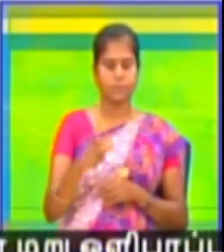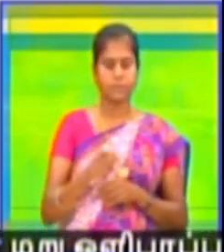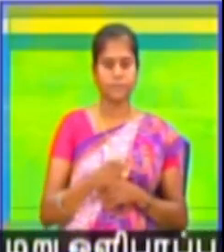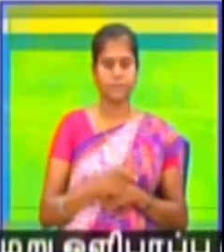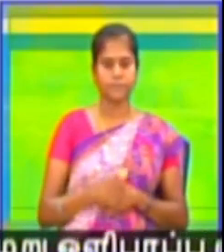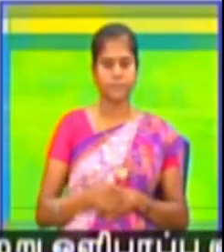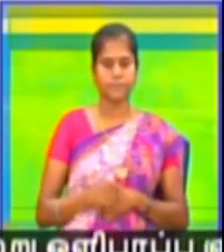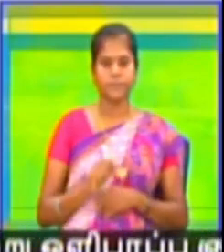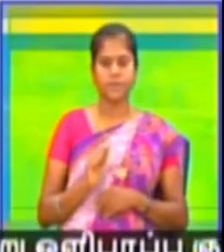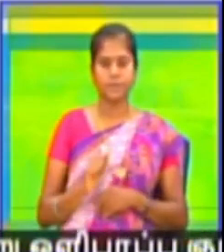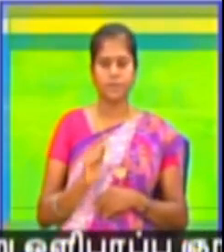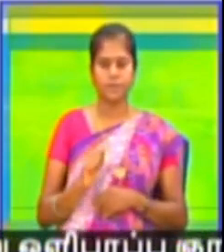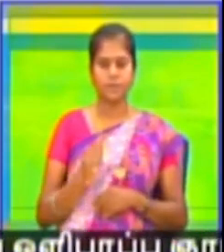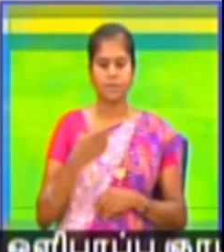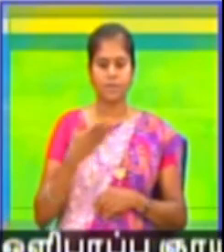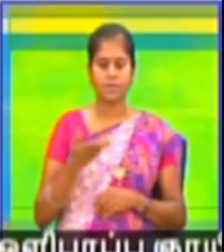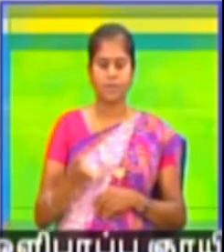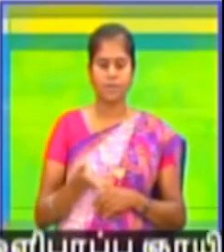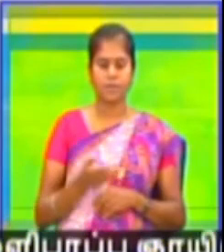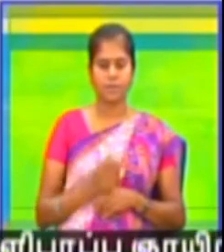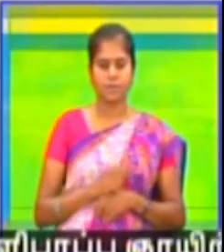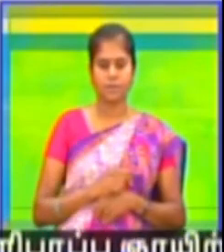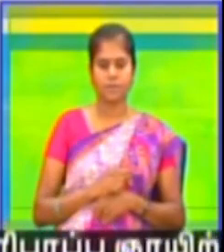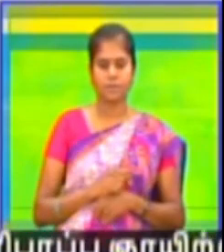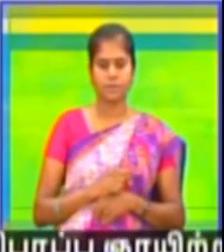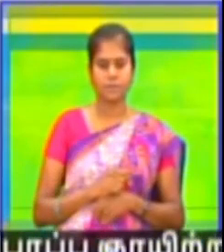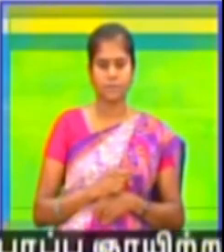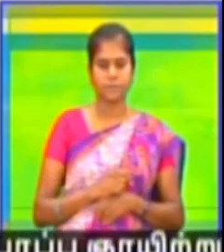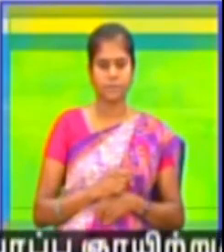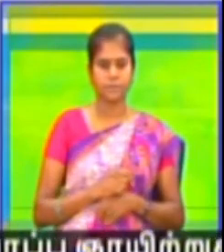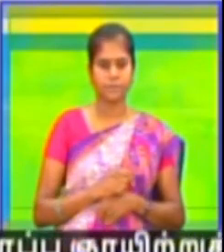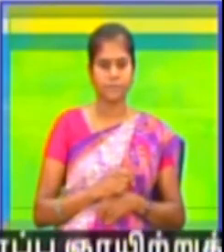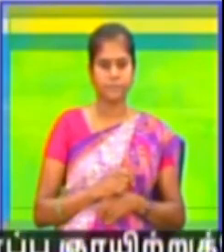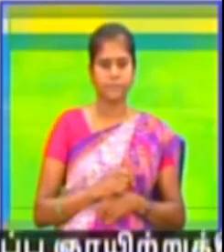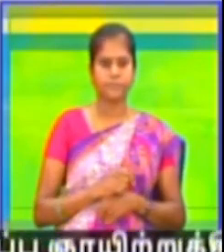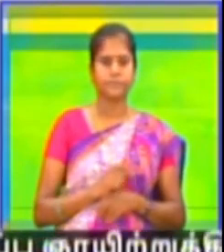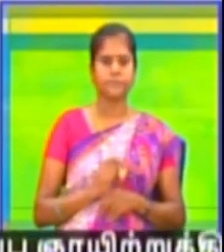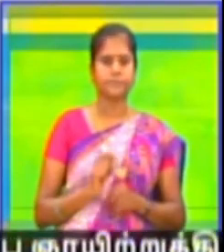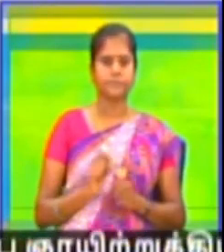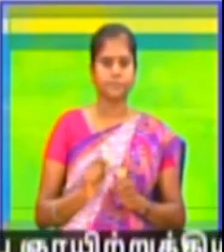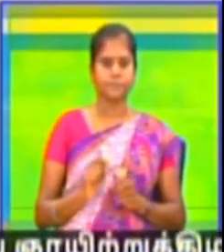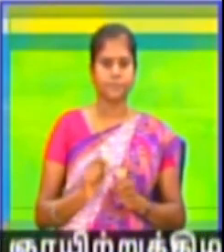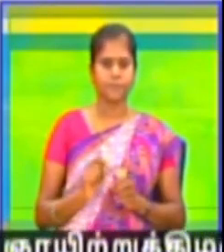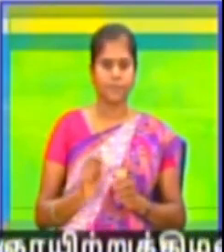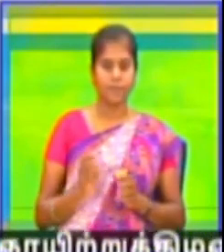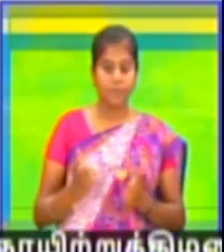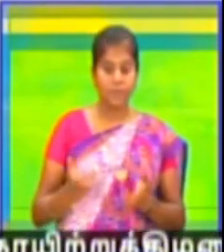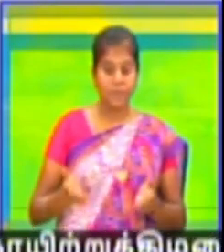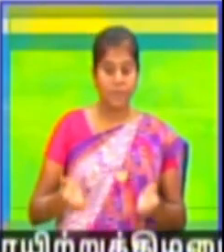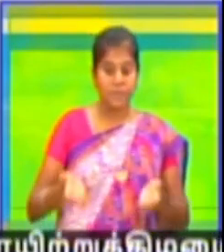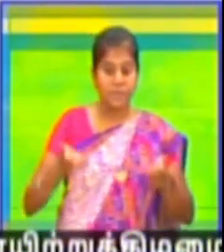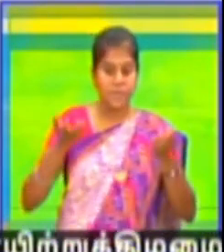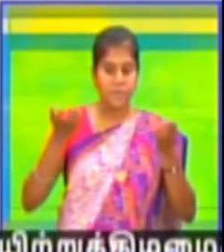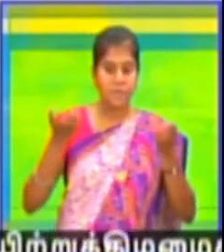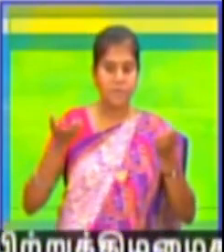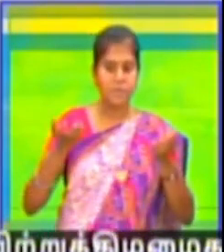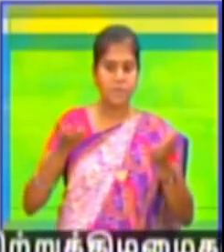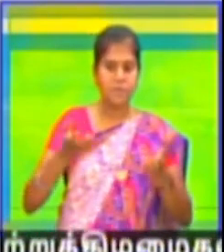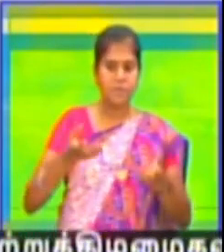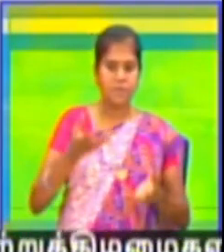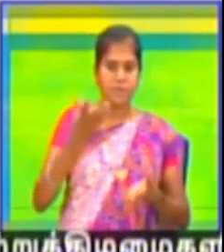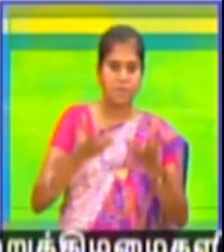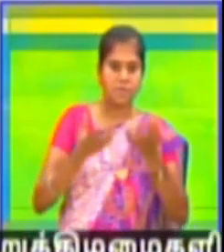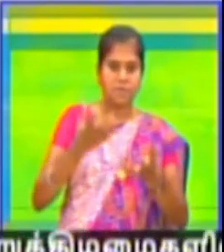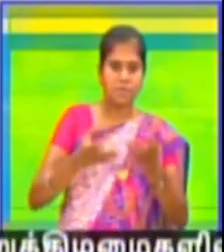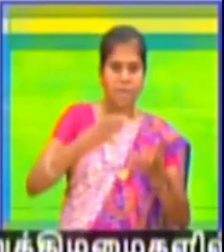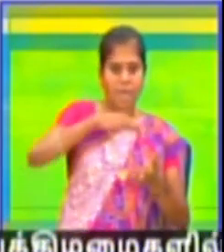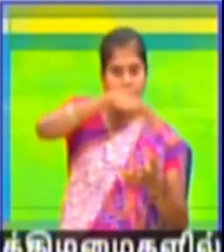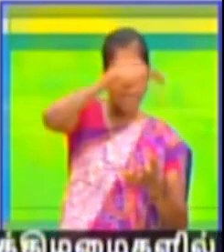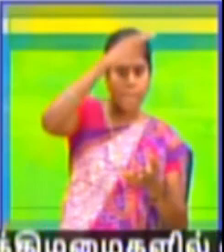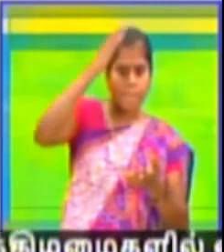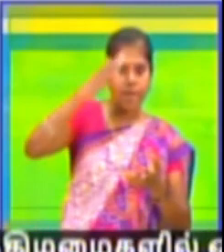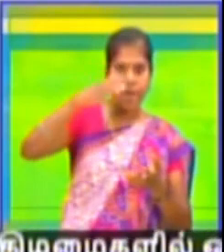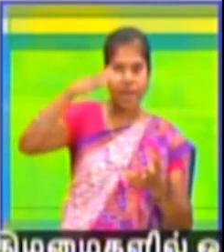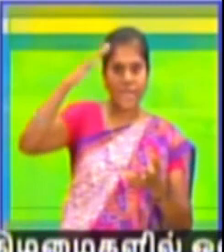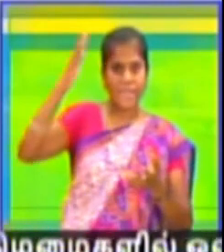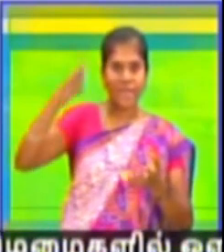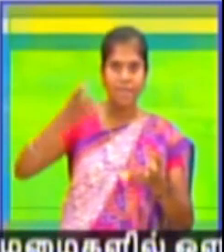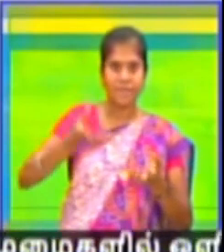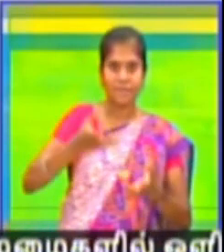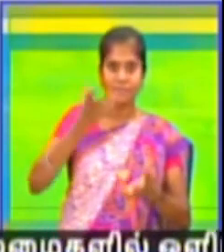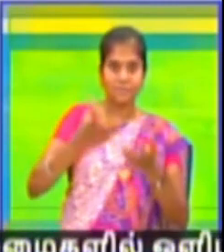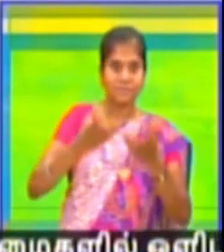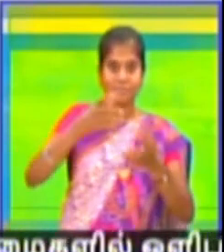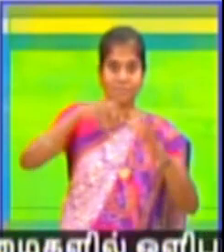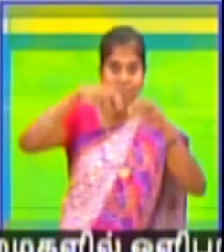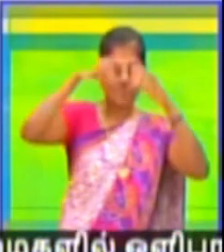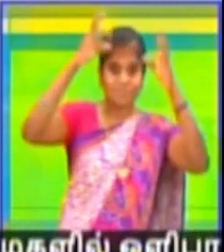இந்த கார்டிலராஸ் அப்படின்னா இயங்கக்கூடிய எரிமலைகளை கொண்ட பகுதியை தான் நாம் கார்டிலராஸ் அப்படின்னு